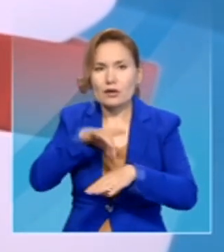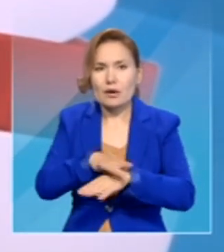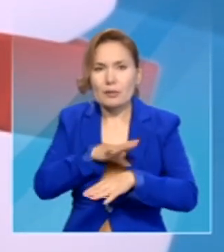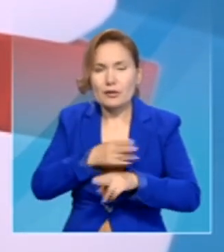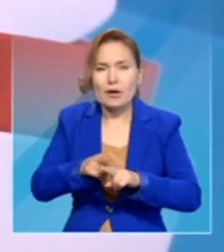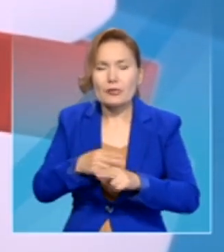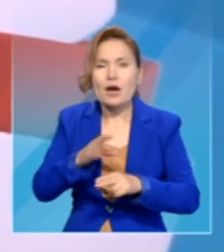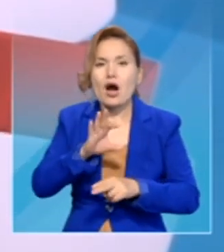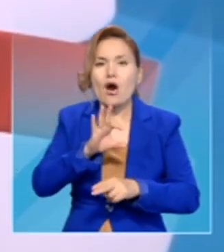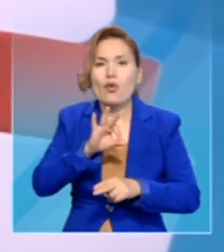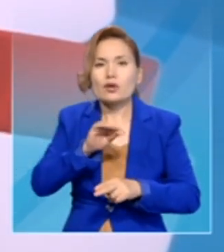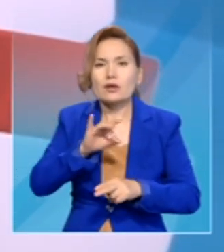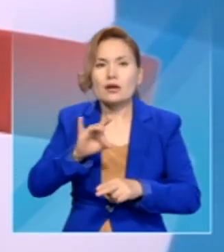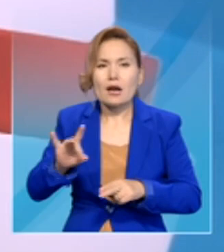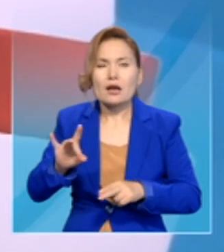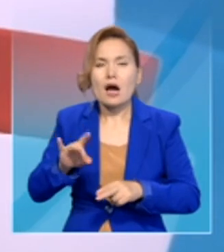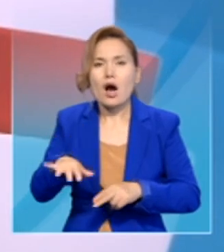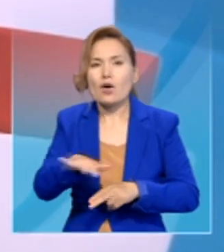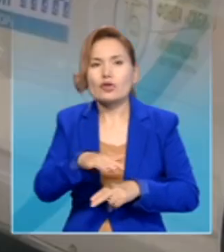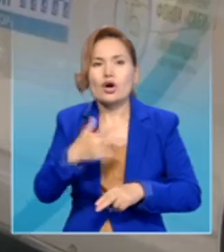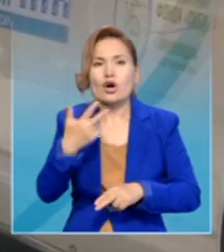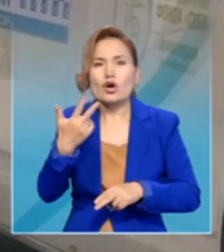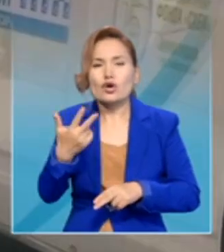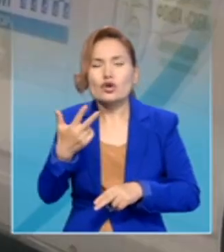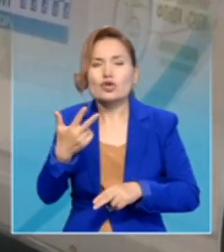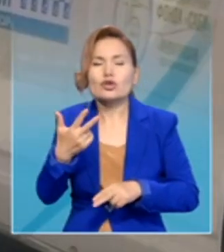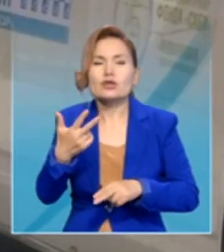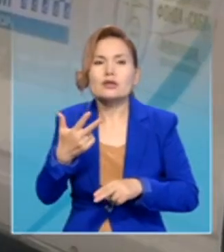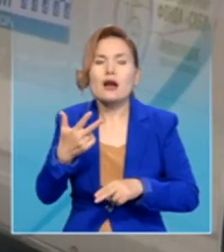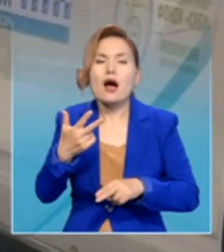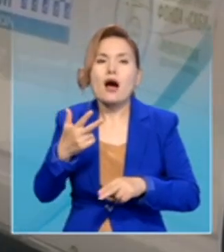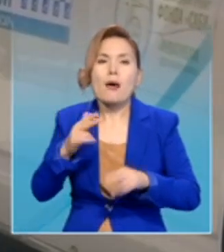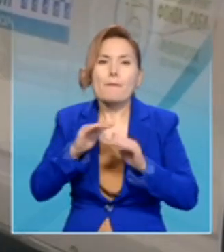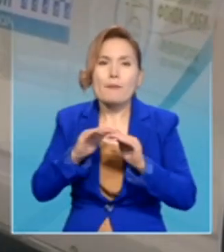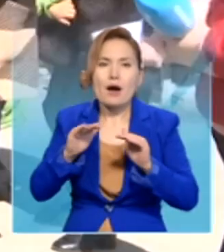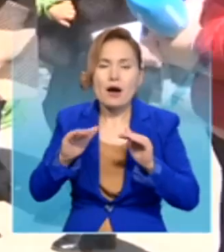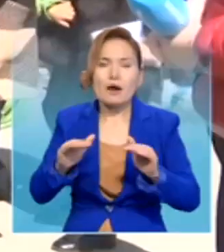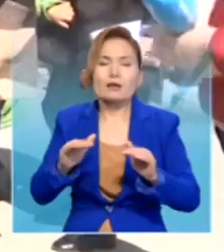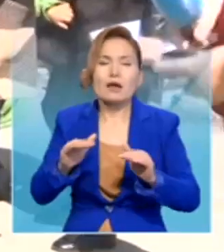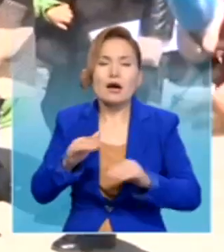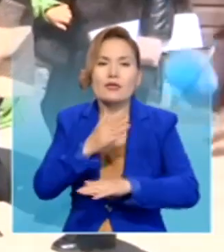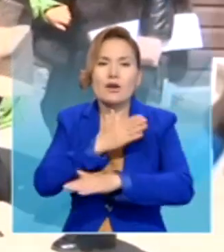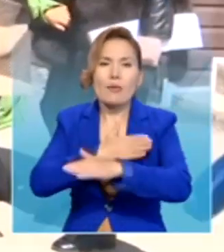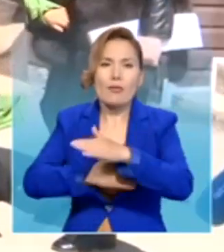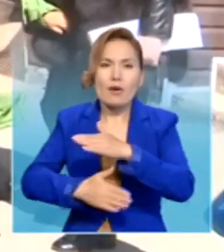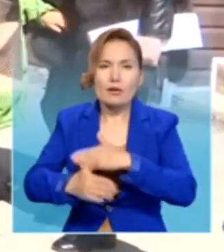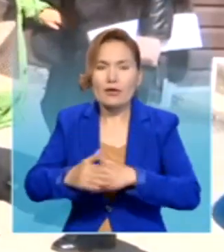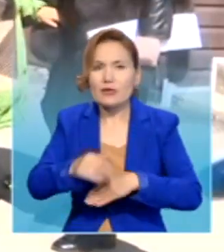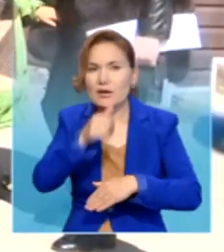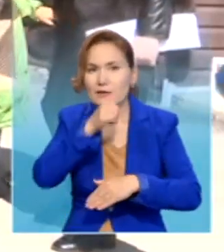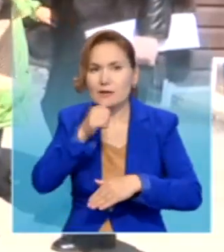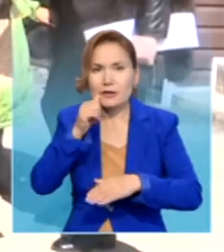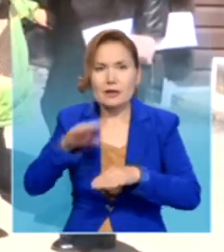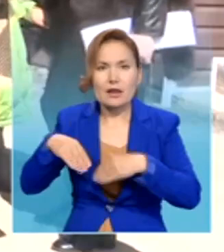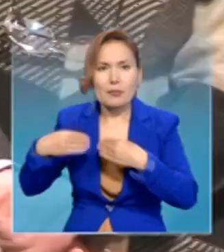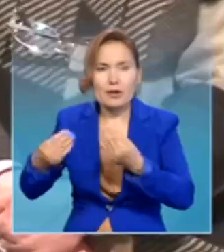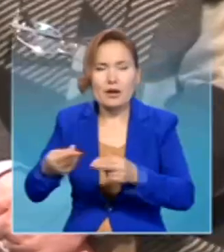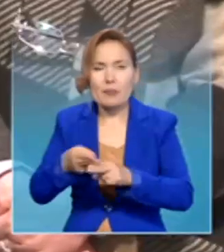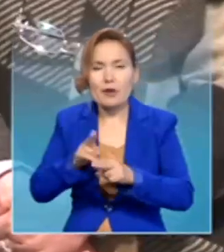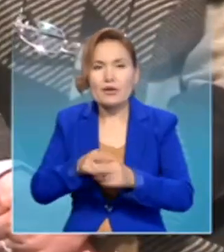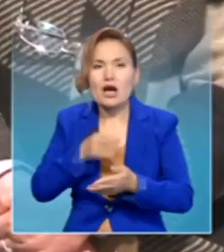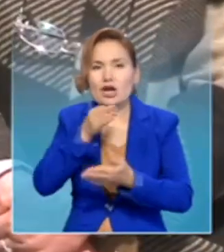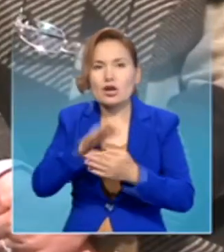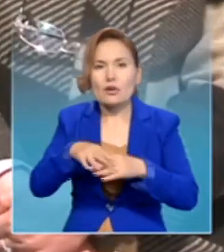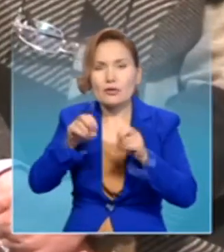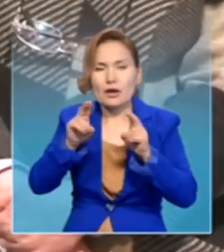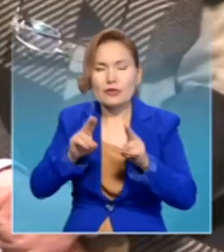анықталды. Мәселен, Отырар ауданында үш бірдей кәмелетке толмаған балаға мүгедектік заңсыз тағайындалған. Яғни осы салаға жауапты